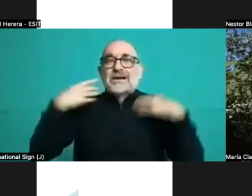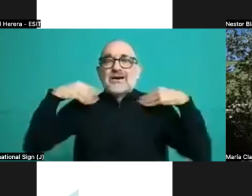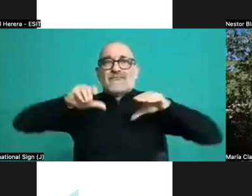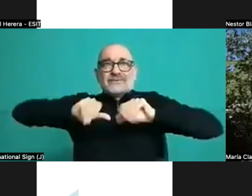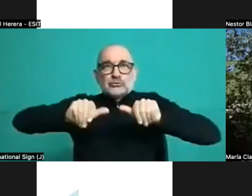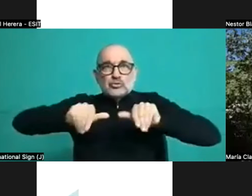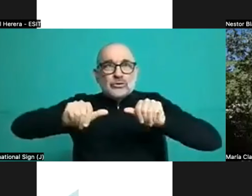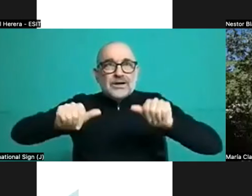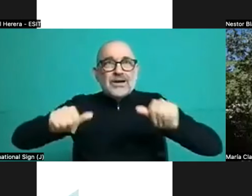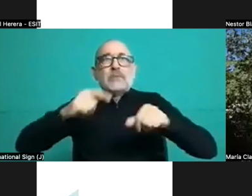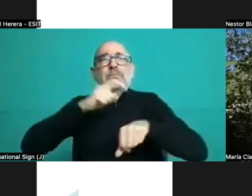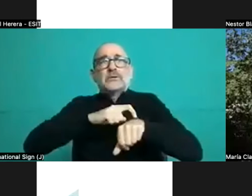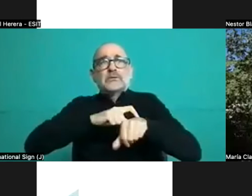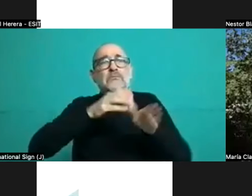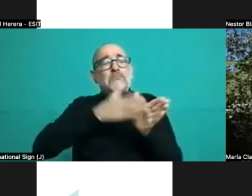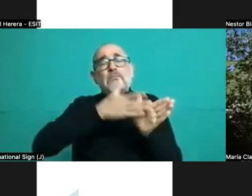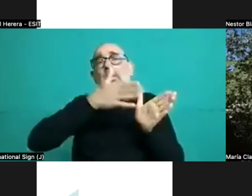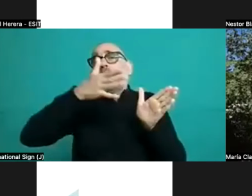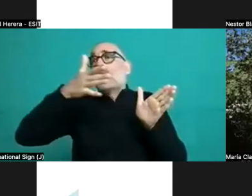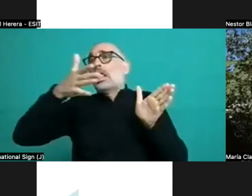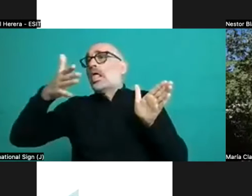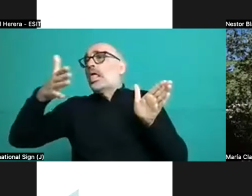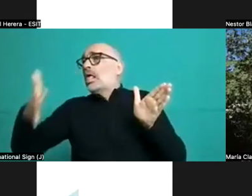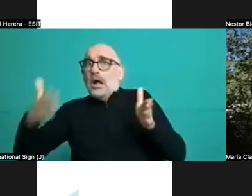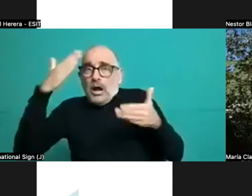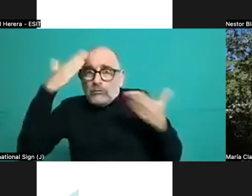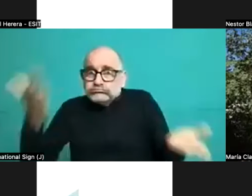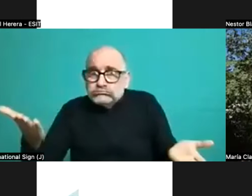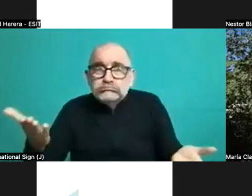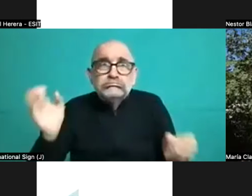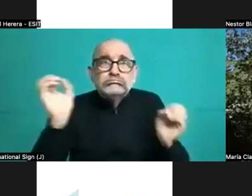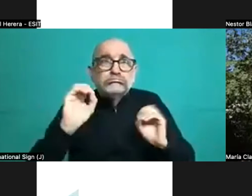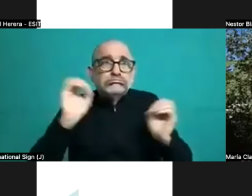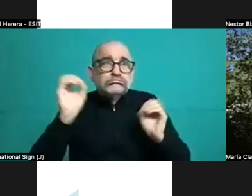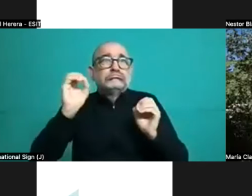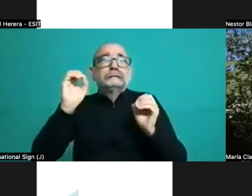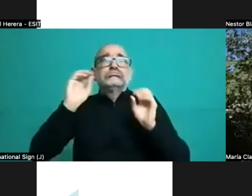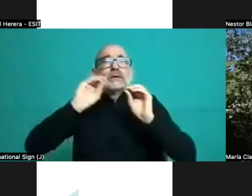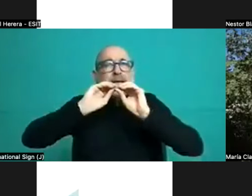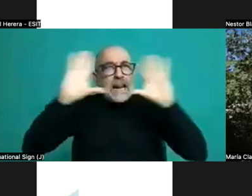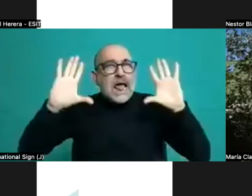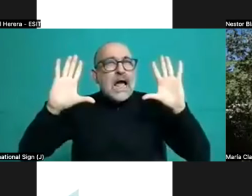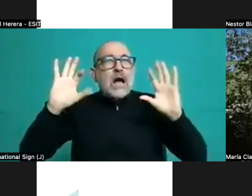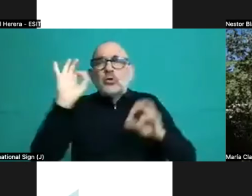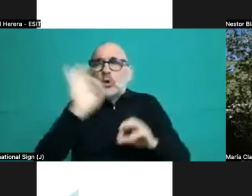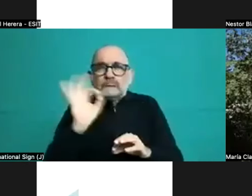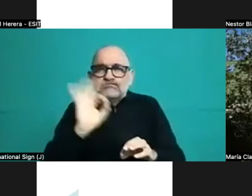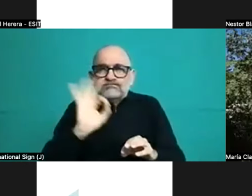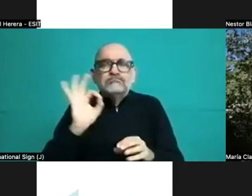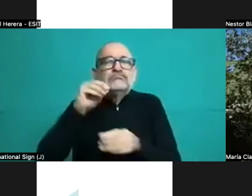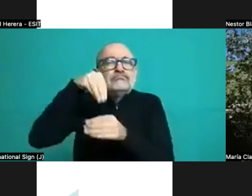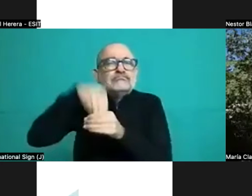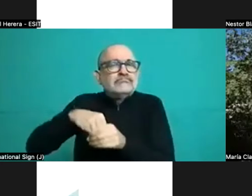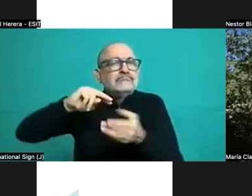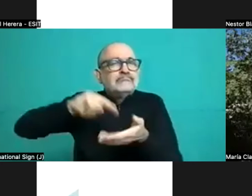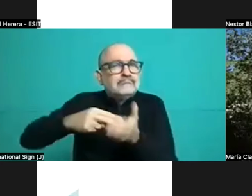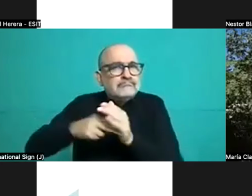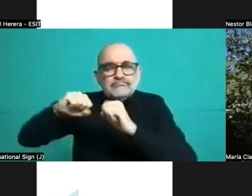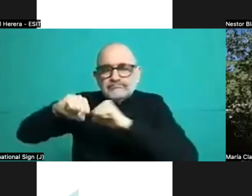parfois ne savaient pas tout trop bien ce que c'est que les droits des patients en termes de la sécurité.